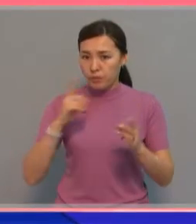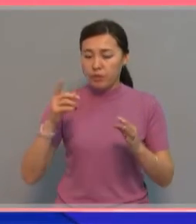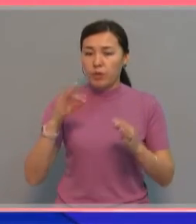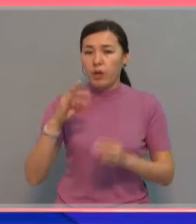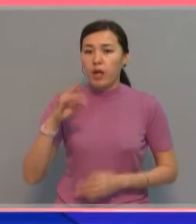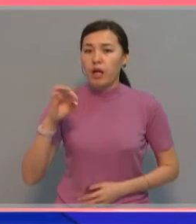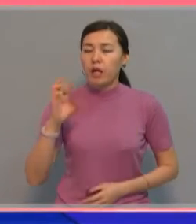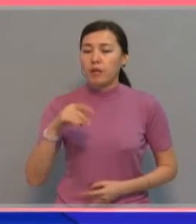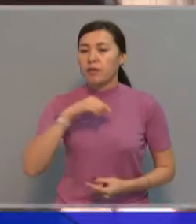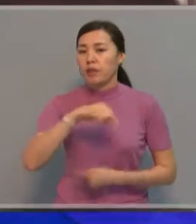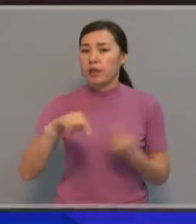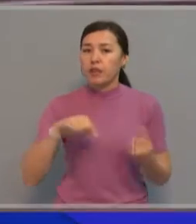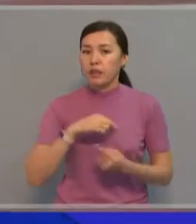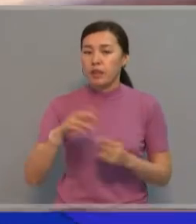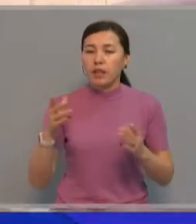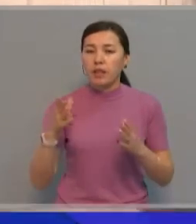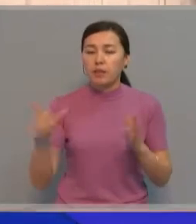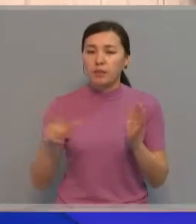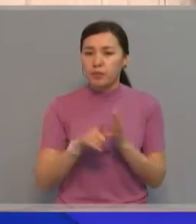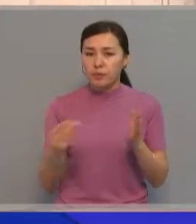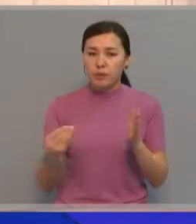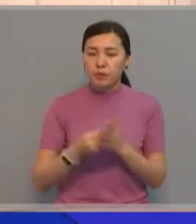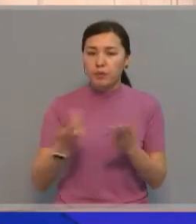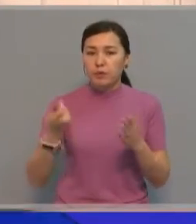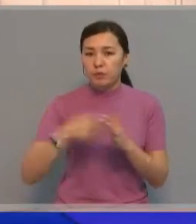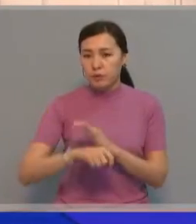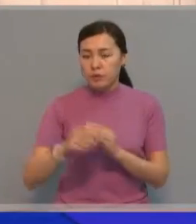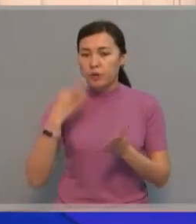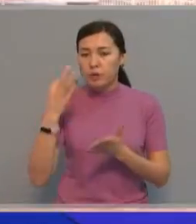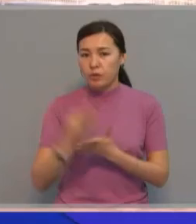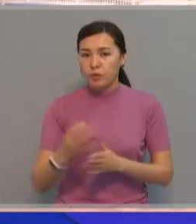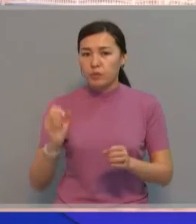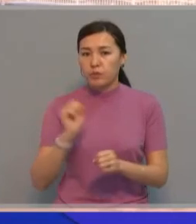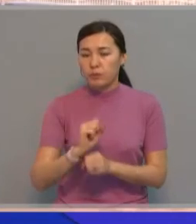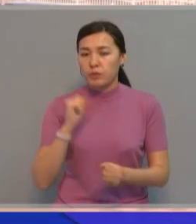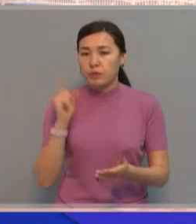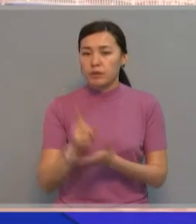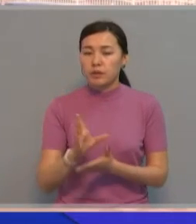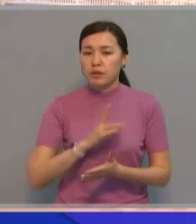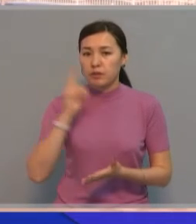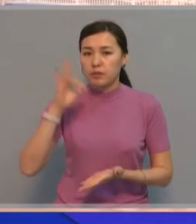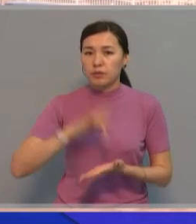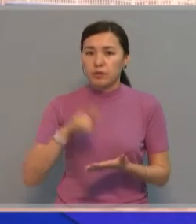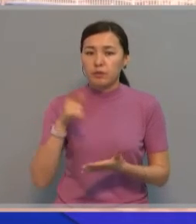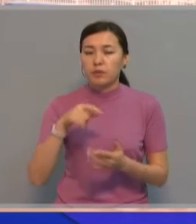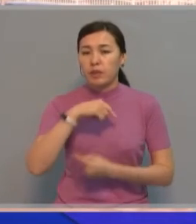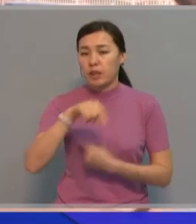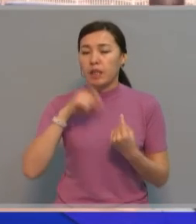Қасым Жомарт Тоқаевтың кәсіпкерлердің минималды салық берешегі үшін шоттарын бұғаттау тәжірибесін тоқтатуды тапсырғаны шымкенттік